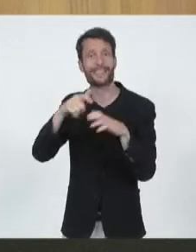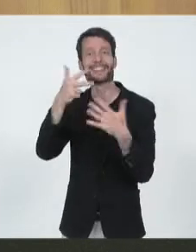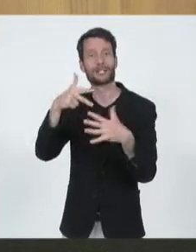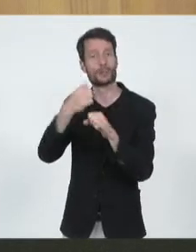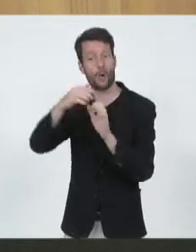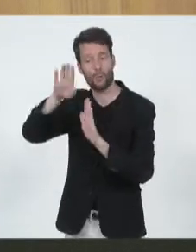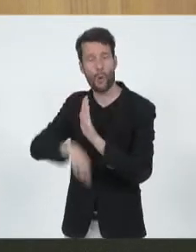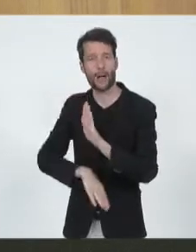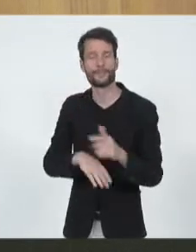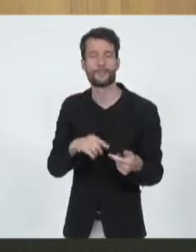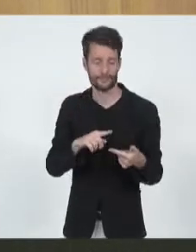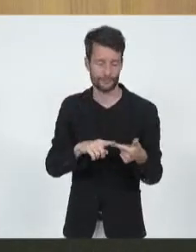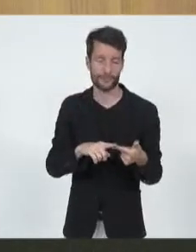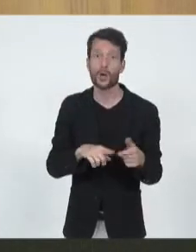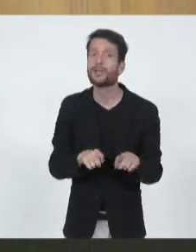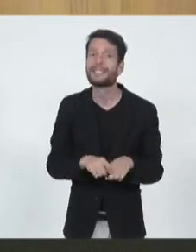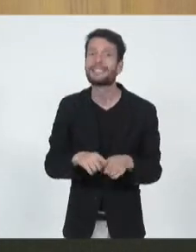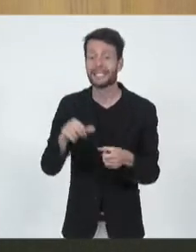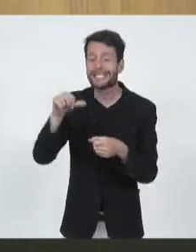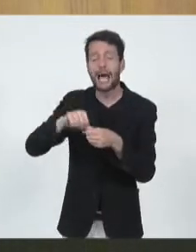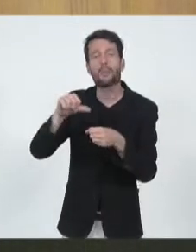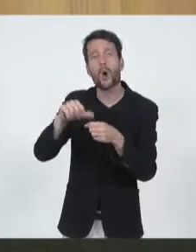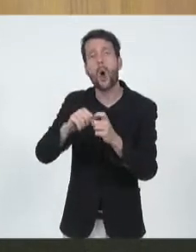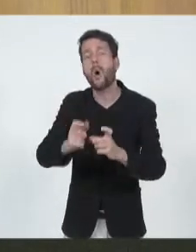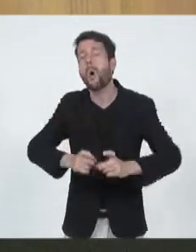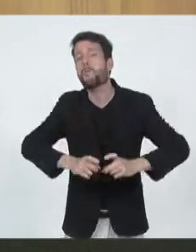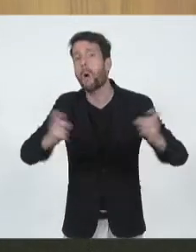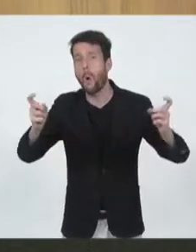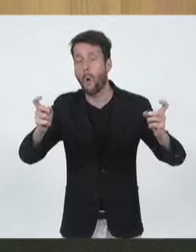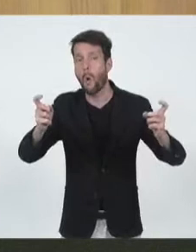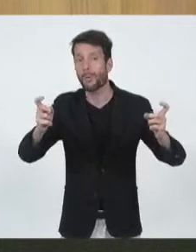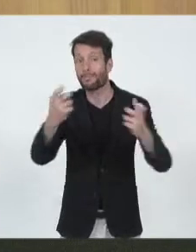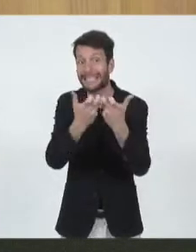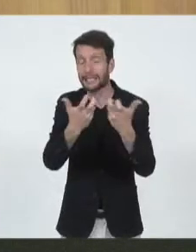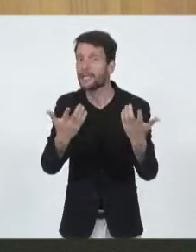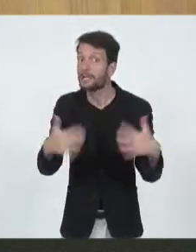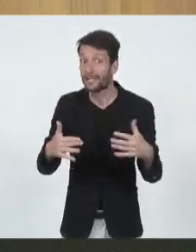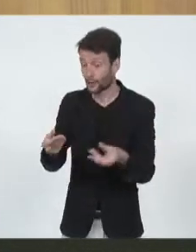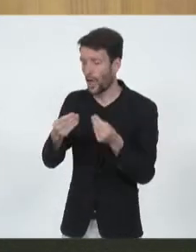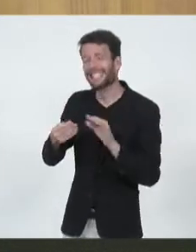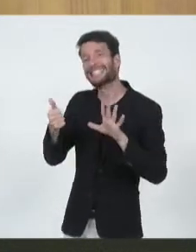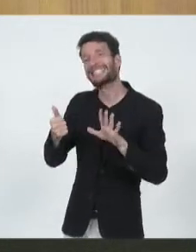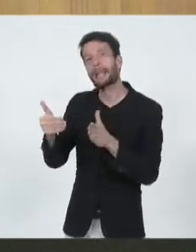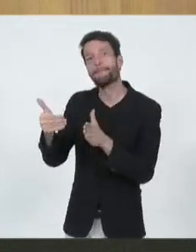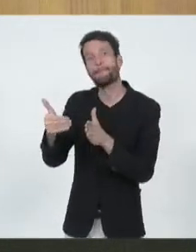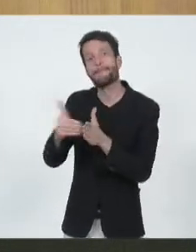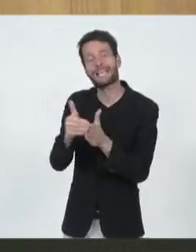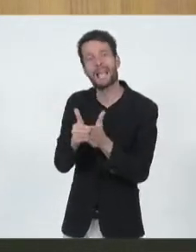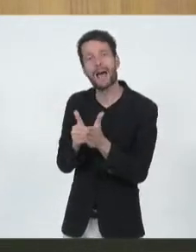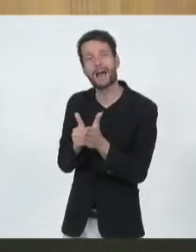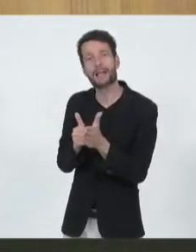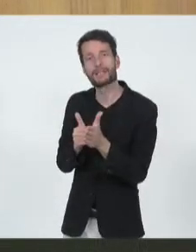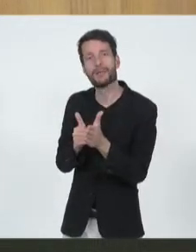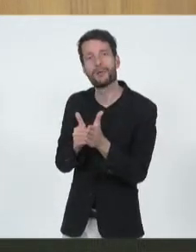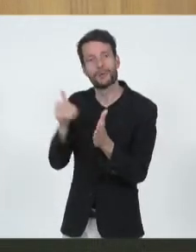hausse des carburants sur notre contrat, c'est 6,3 millions par an en ce moment. Et nous ne l'avons pas répercuté sur le tarif qui